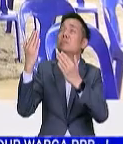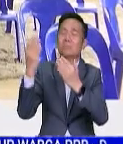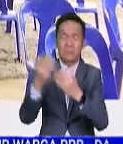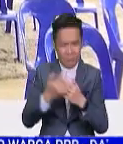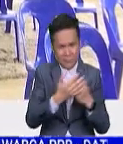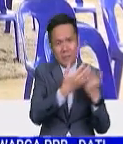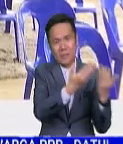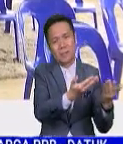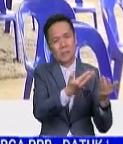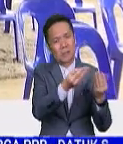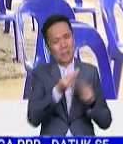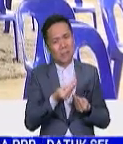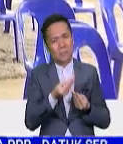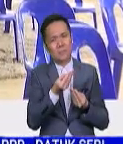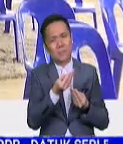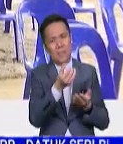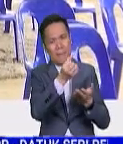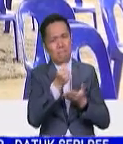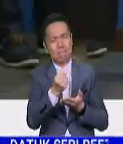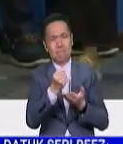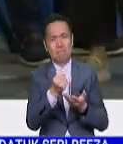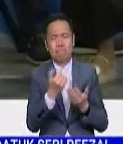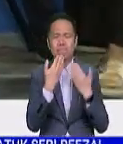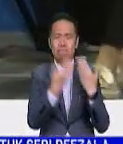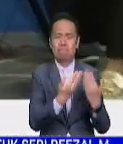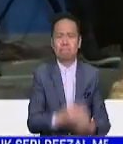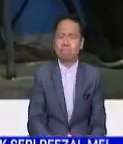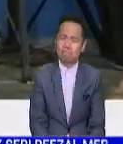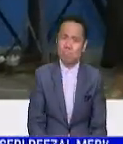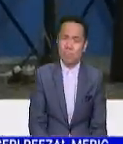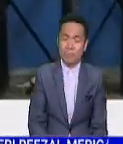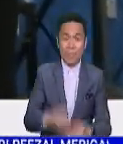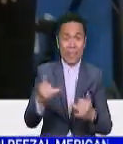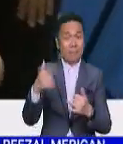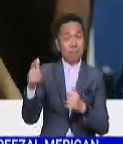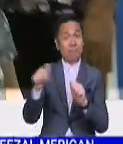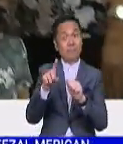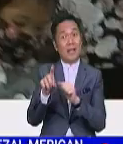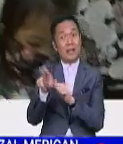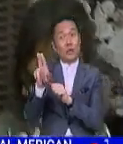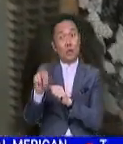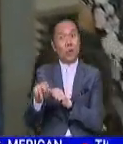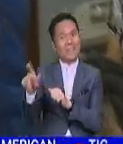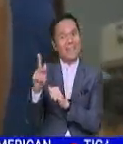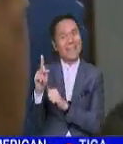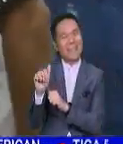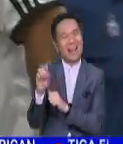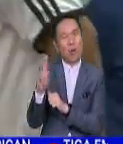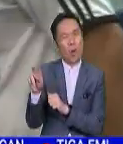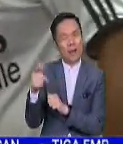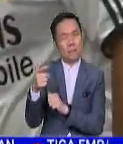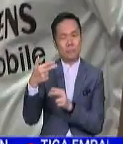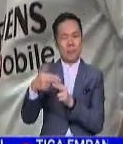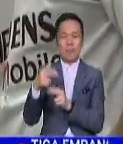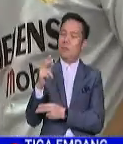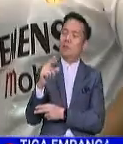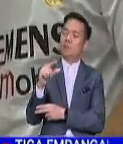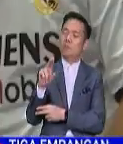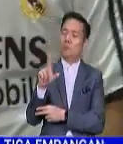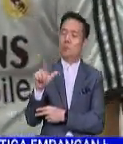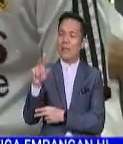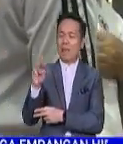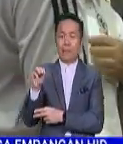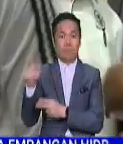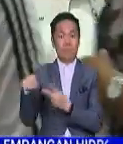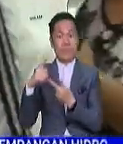kerjanya apa sebagai membantu turut hadir ahli dewan undangan Negeri add-on Kawang Datu Ghulam Haidar hangat dan